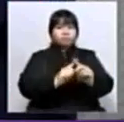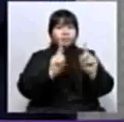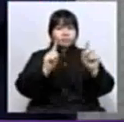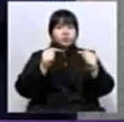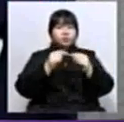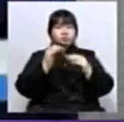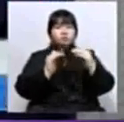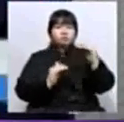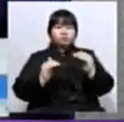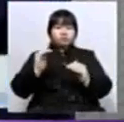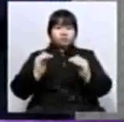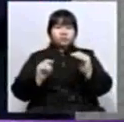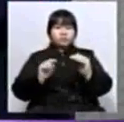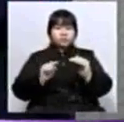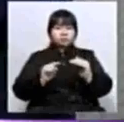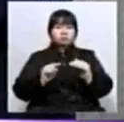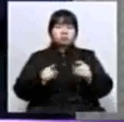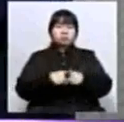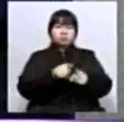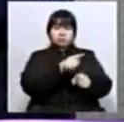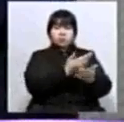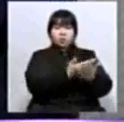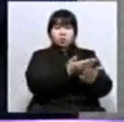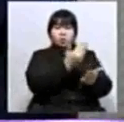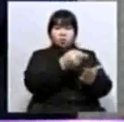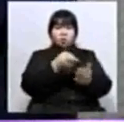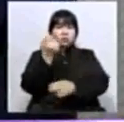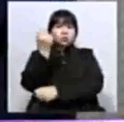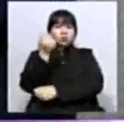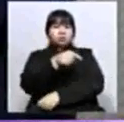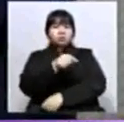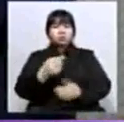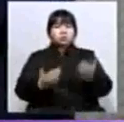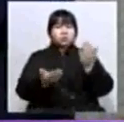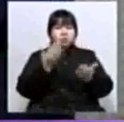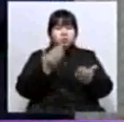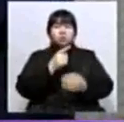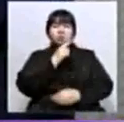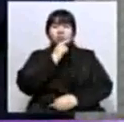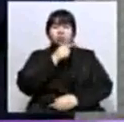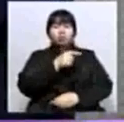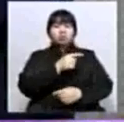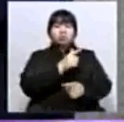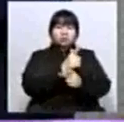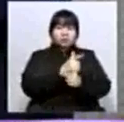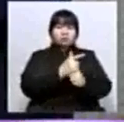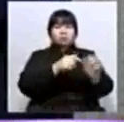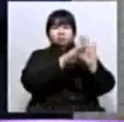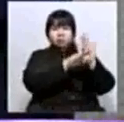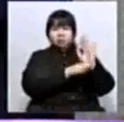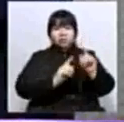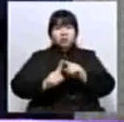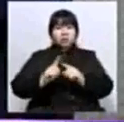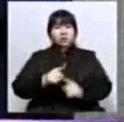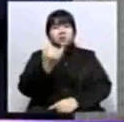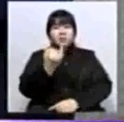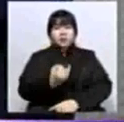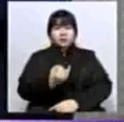ความเหลื่อมล้ำนี้ไม่ว่าคุณจะรวยหรือคุณจะจนถ้ากระบวนการเลี้ยงลูกไม่ดีพอทุนชีวิตตรง